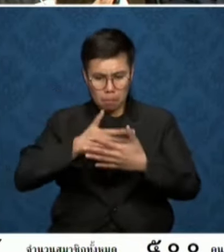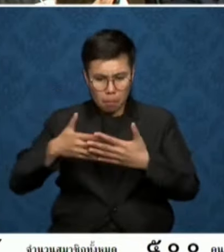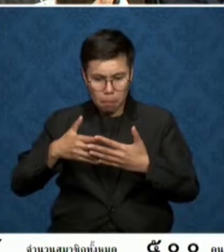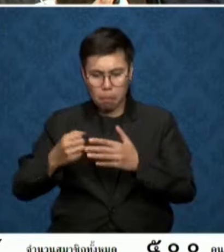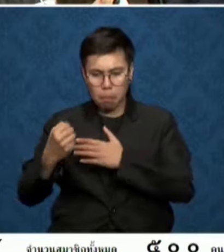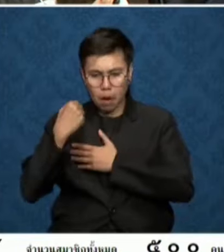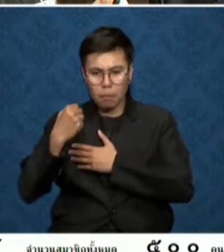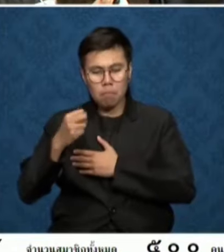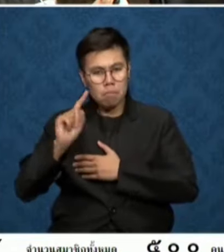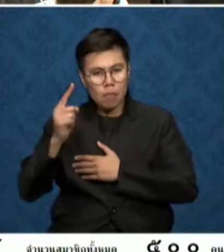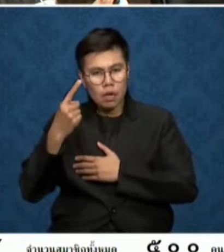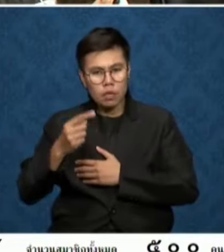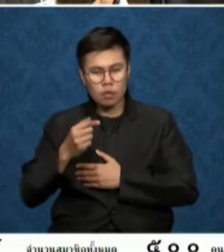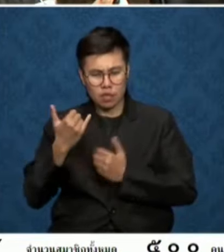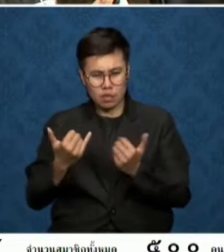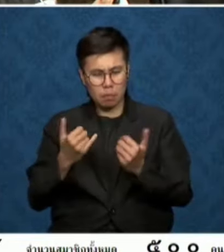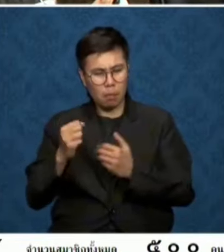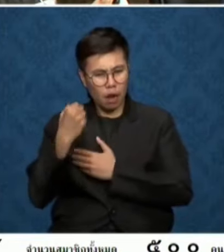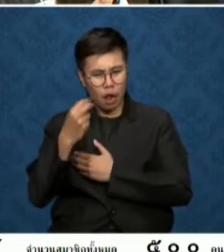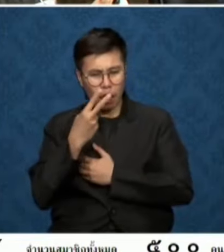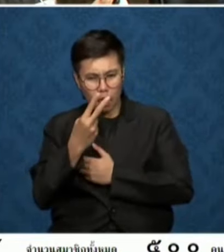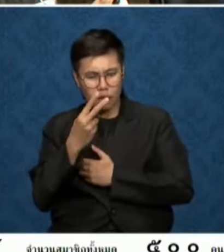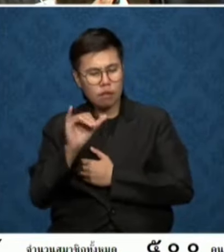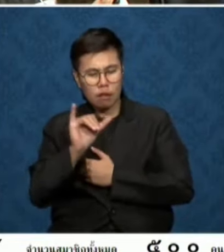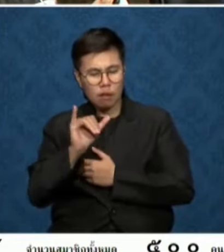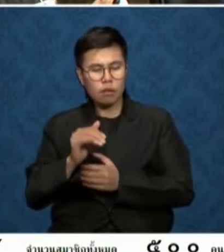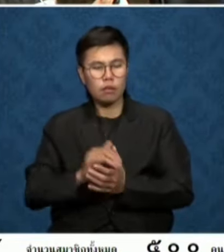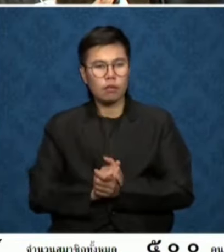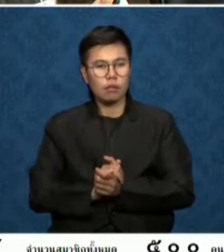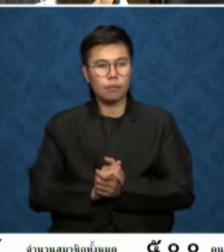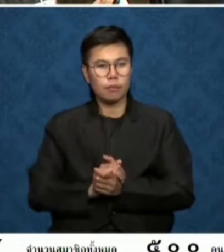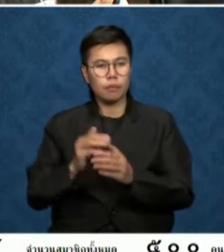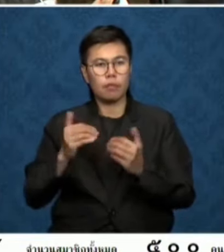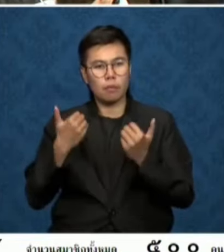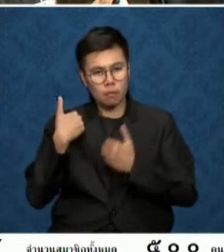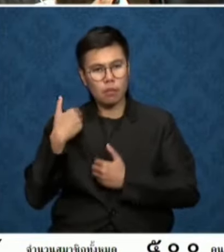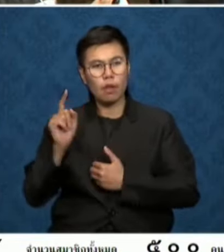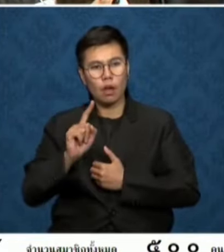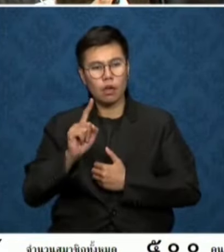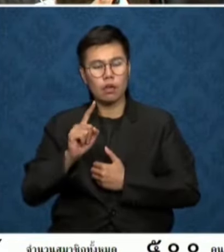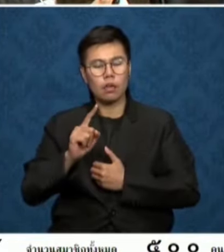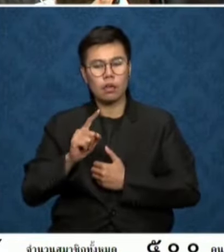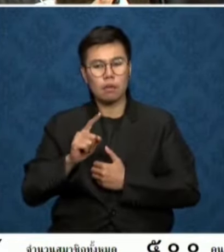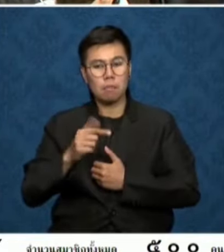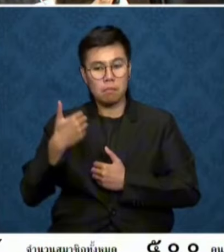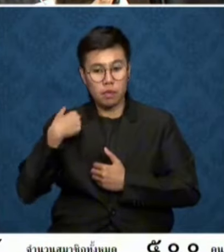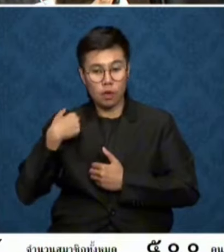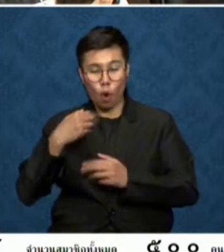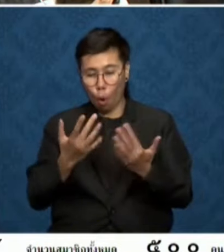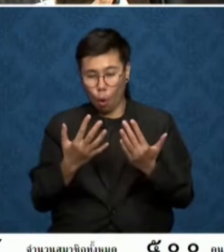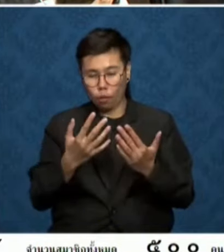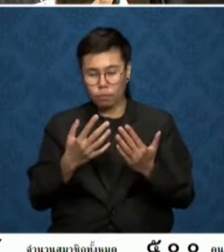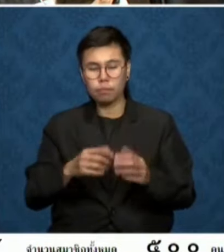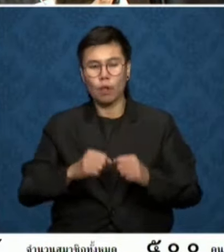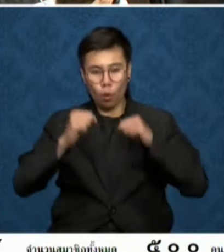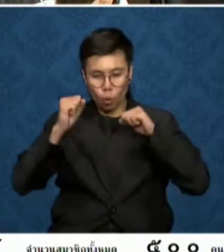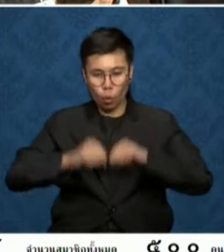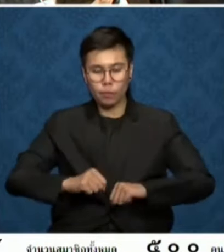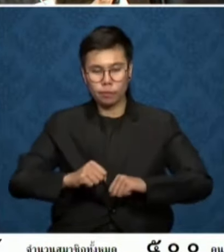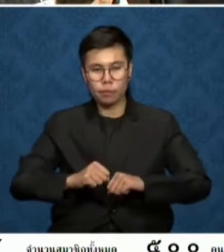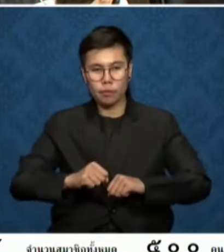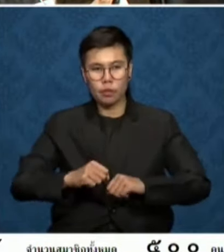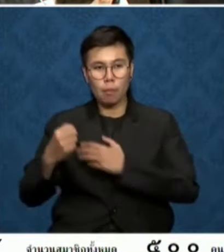ายังไม่เห็นแผนพลังงานใหม่เลยนอกจากนี้ค่ะยังมีการจ่อที่จะอนุมัติอีกนะคะสำหรับพลังง